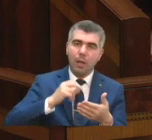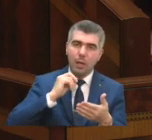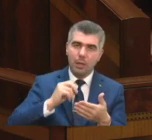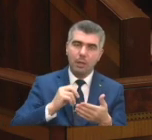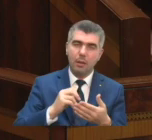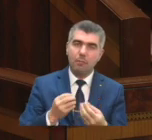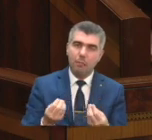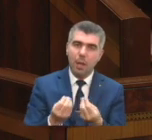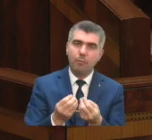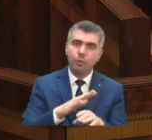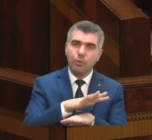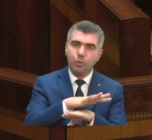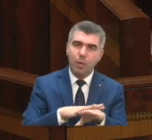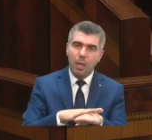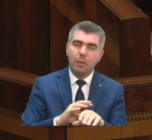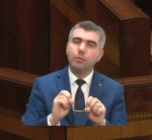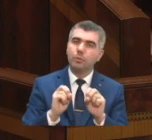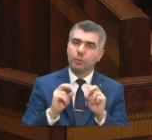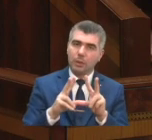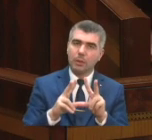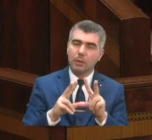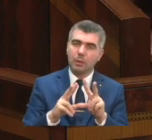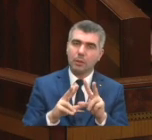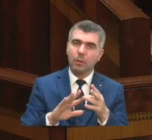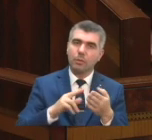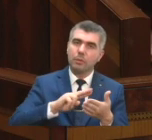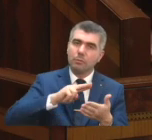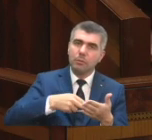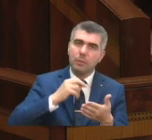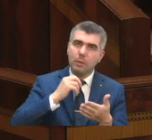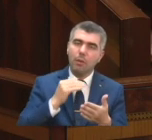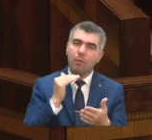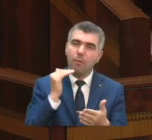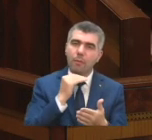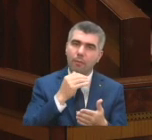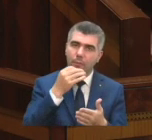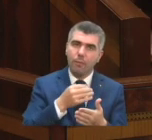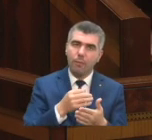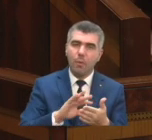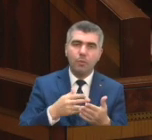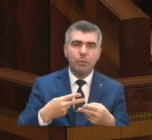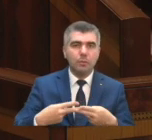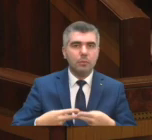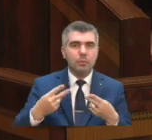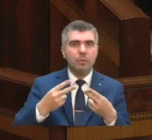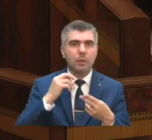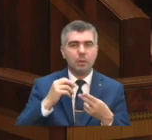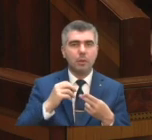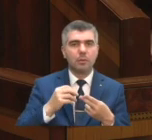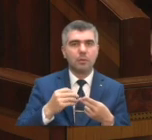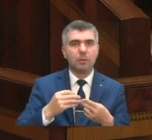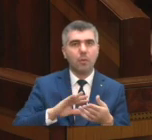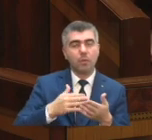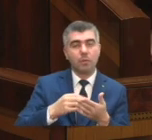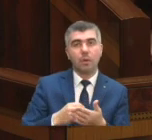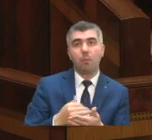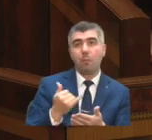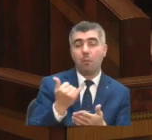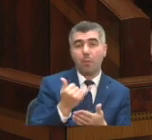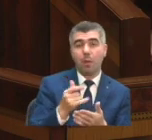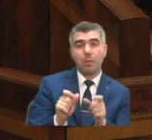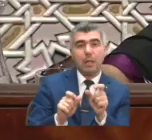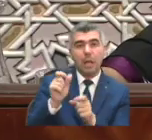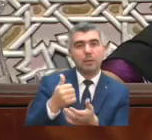مع الجهه راها في الامضاء، خصكم عاد تسرعوا بالاخراج ديالها الحيز الوجود، وهذا رجاء من الساكنه.